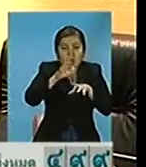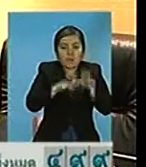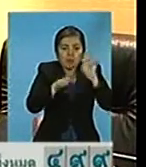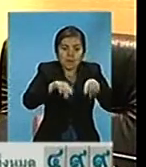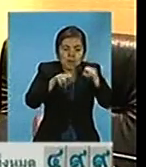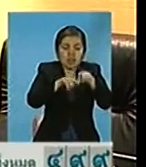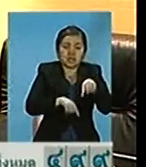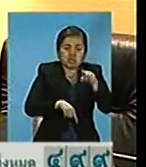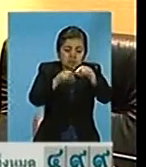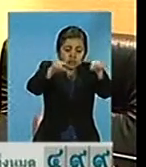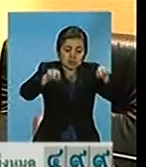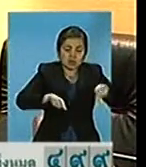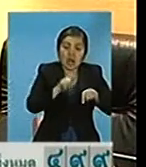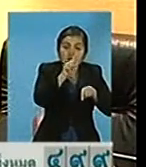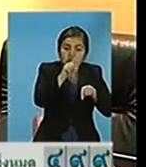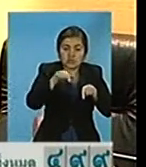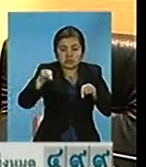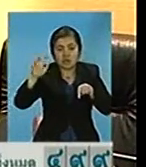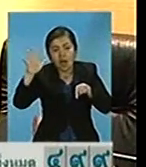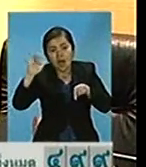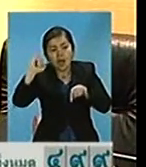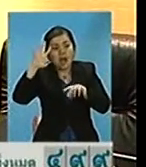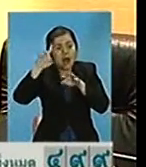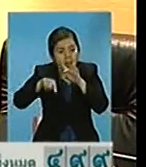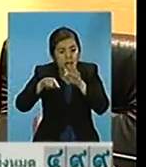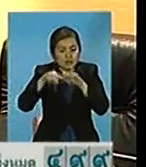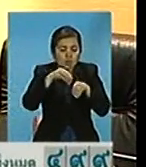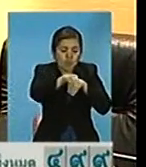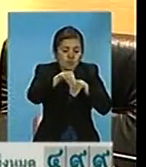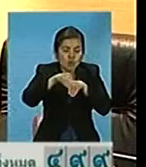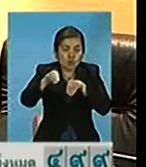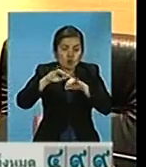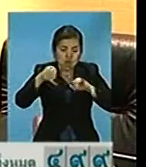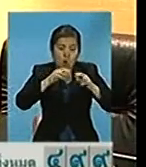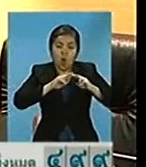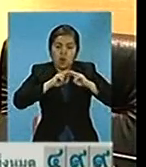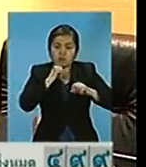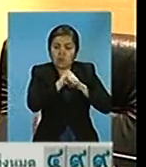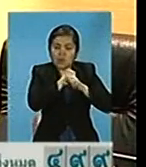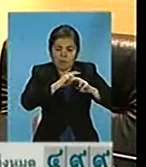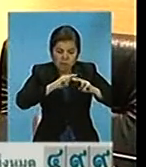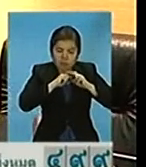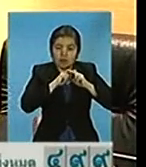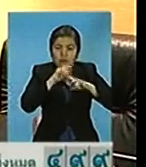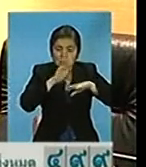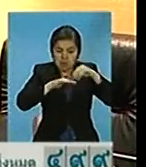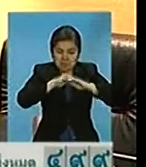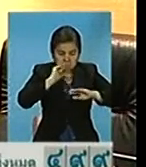ไร่ถึง10ไร่นี่ท่านสมาชิกครับเจ้าของสวนเขากรีดเองเขาเป็นแรงงานเอง